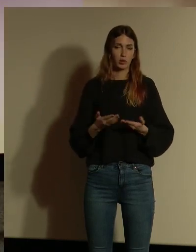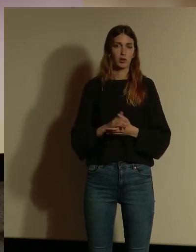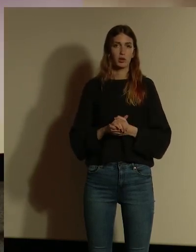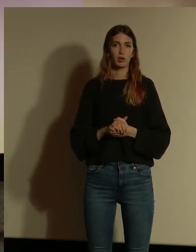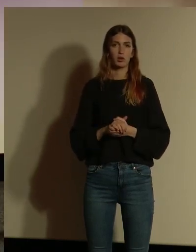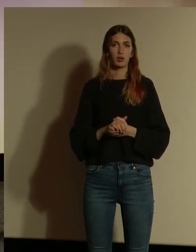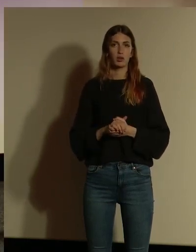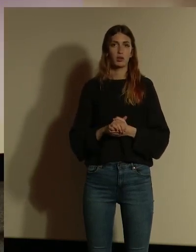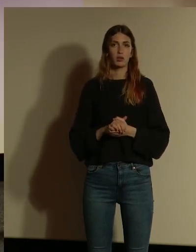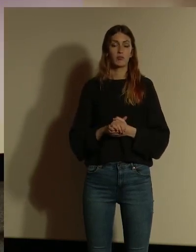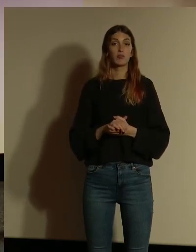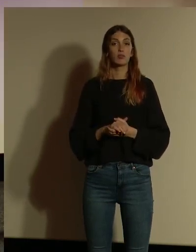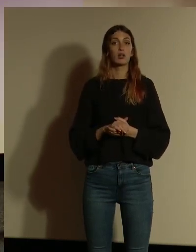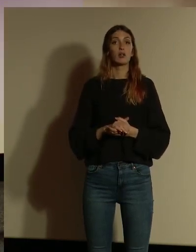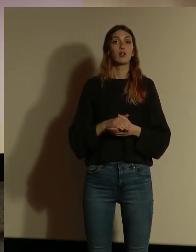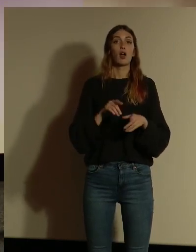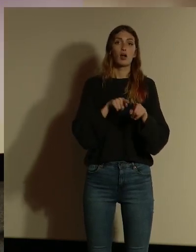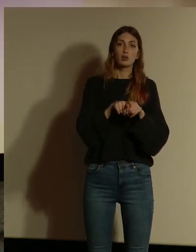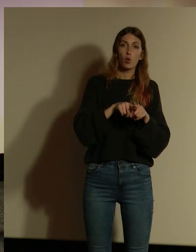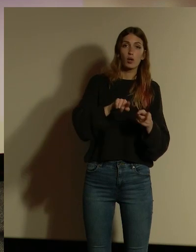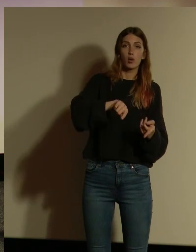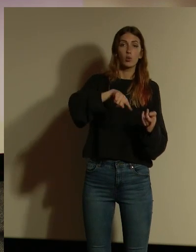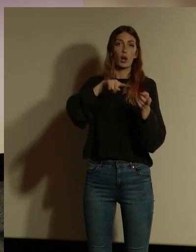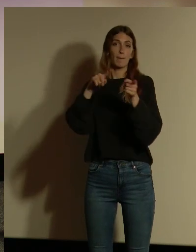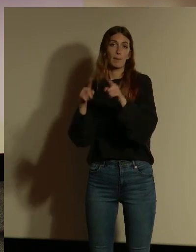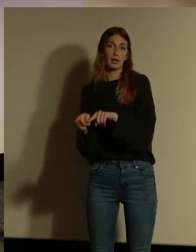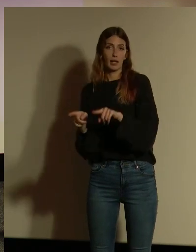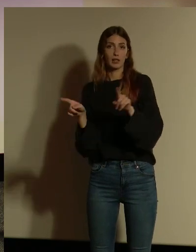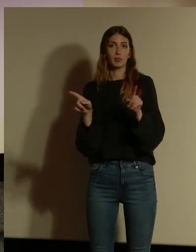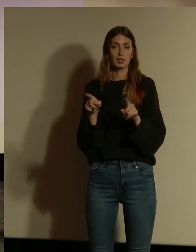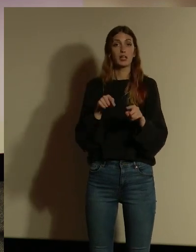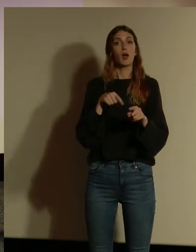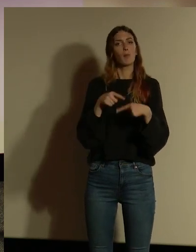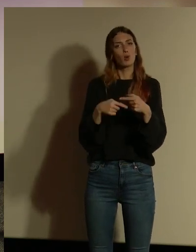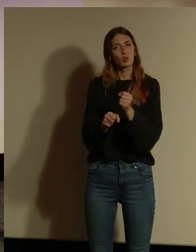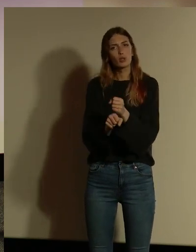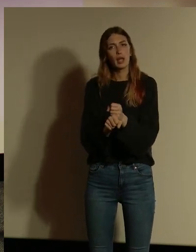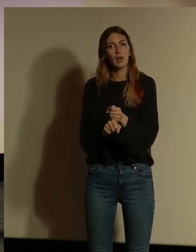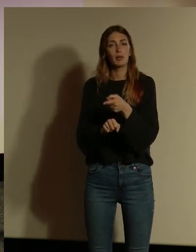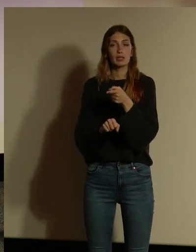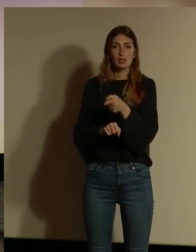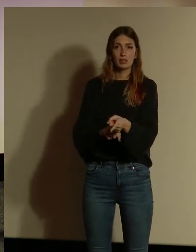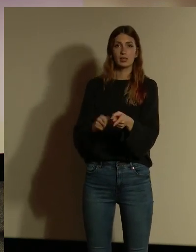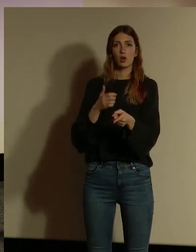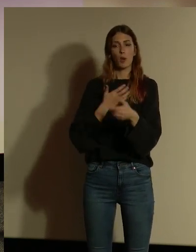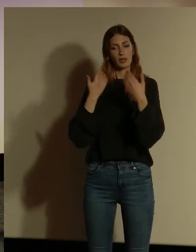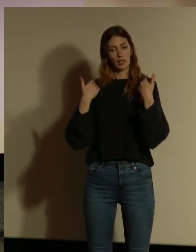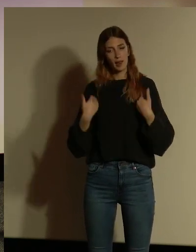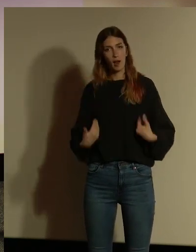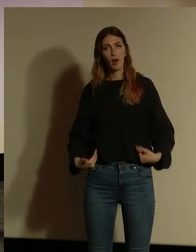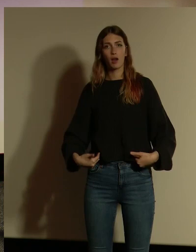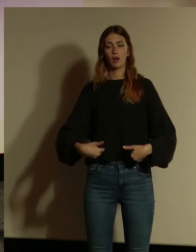et sooline üleminek on see, kui me teeme mingeid protseduure, et meie kehaline